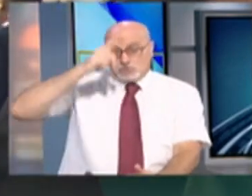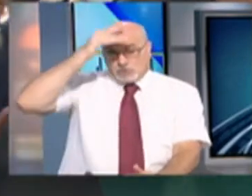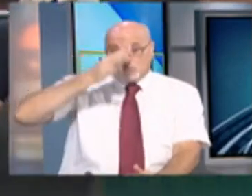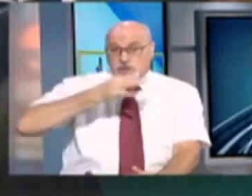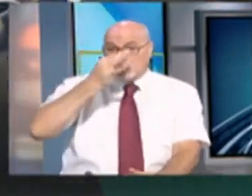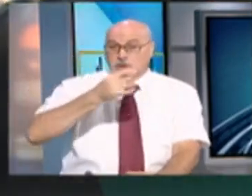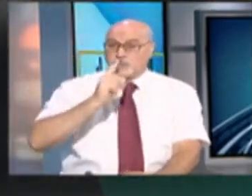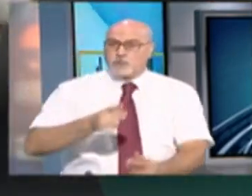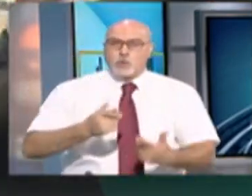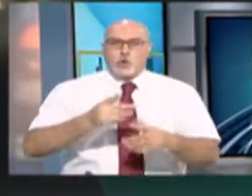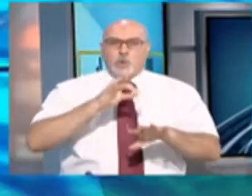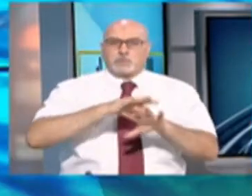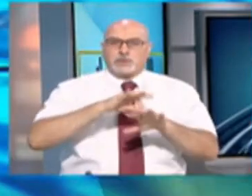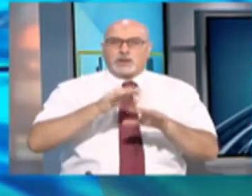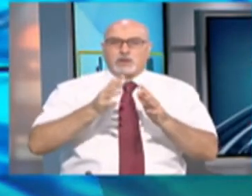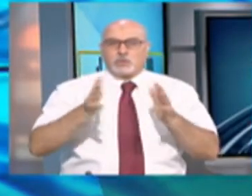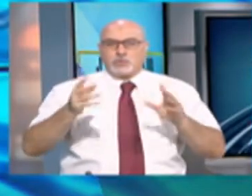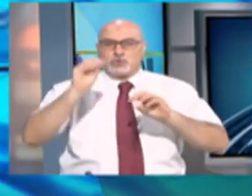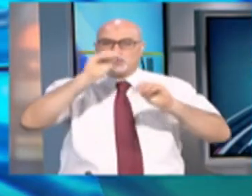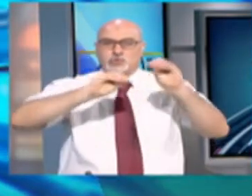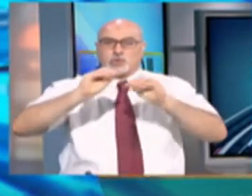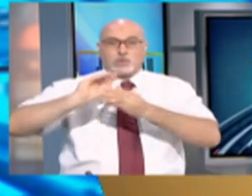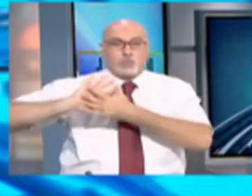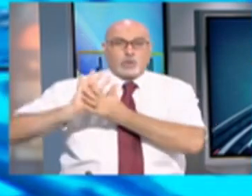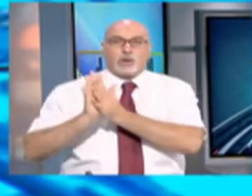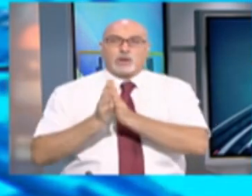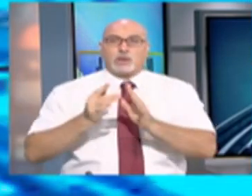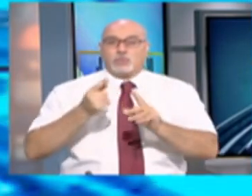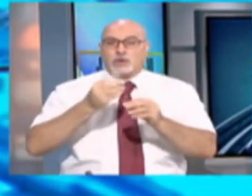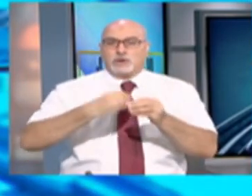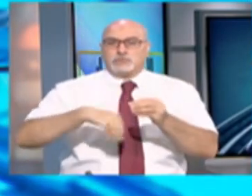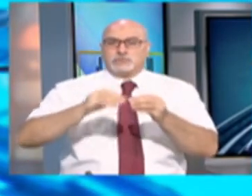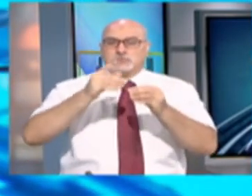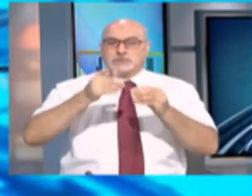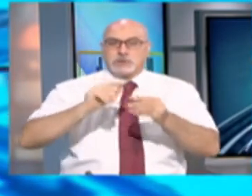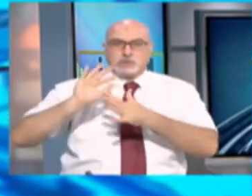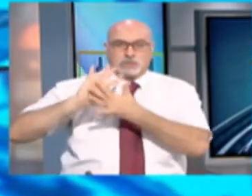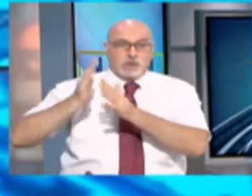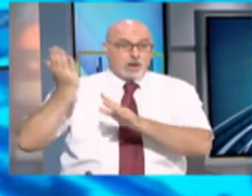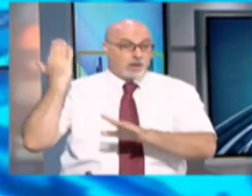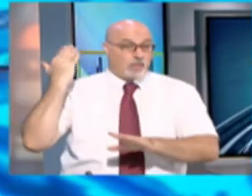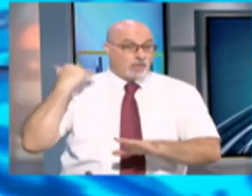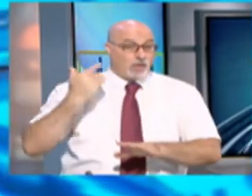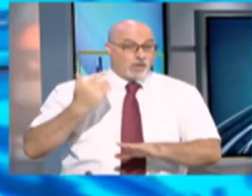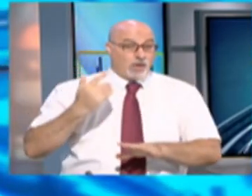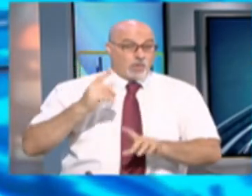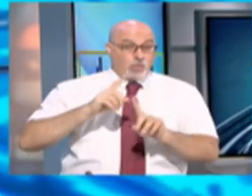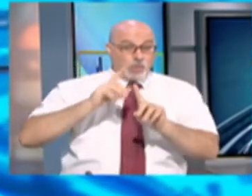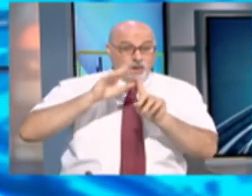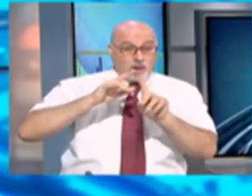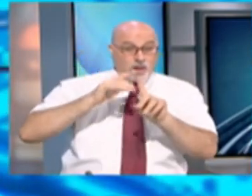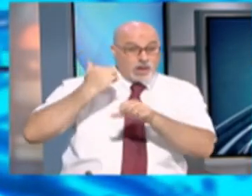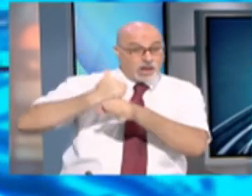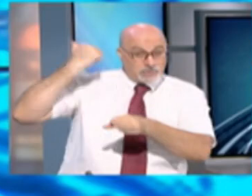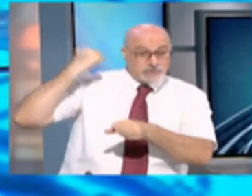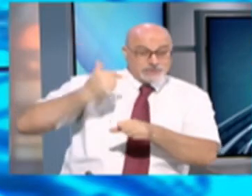مستشفيات كبيرة تختص في علاج الحروق، مشيرا إلى أن حرائق الصائفة الماضية بينت لنا العجز في